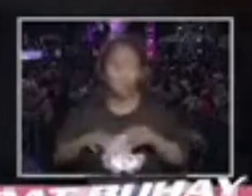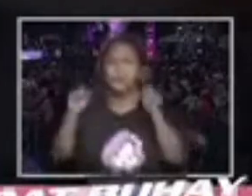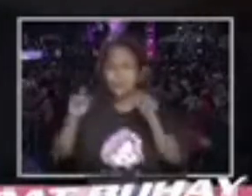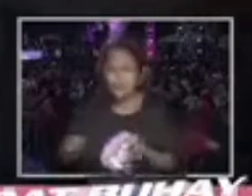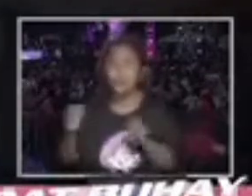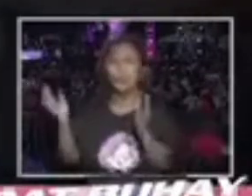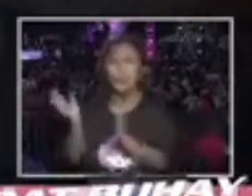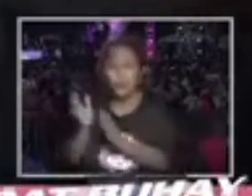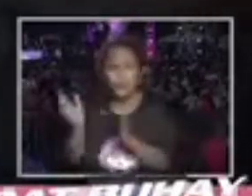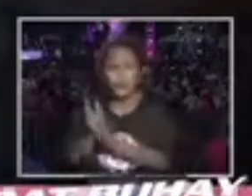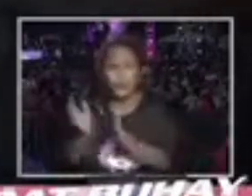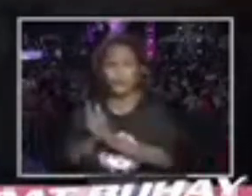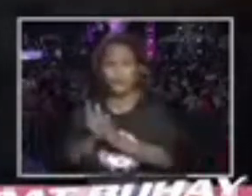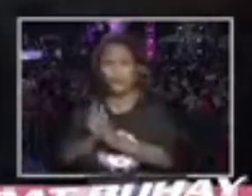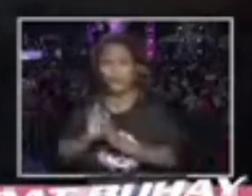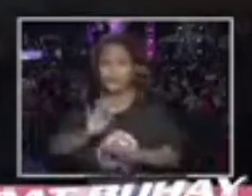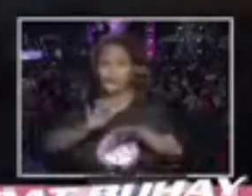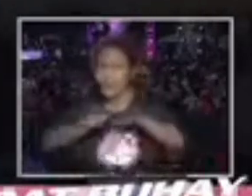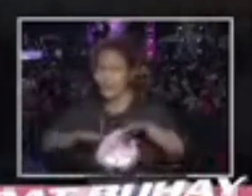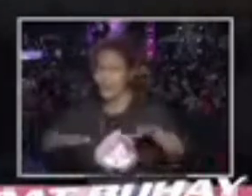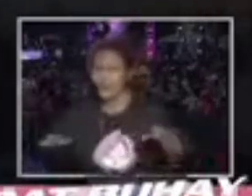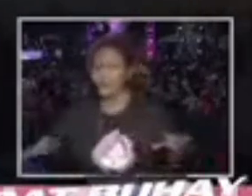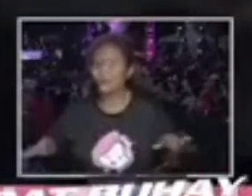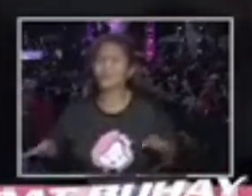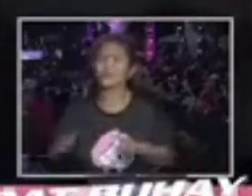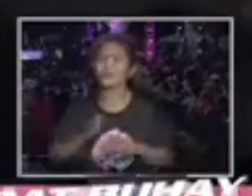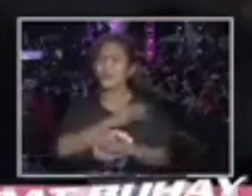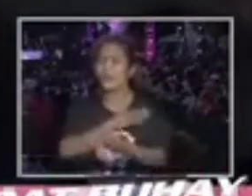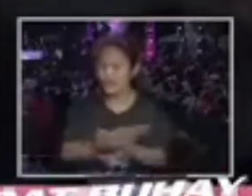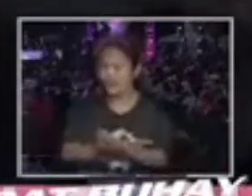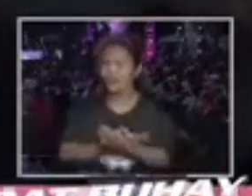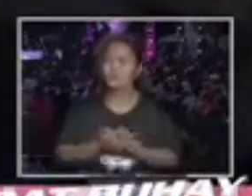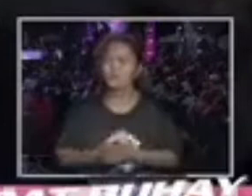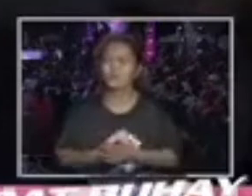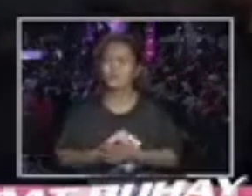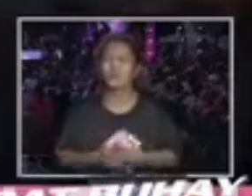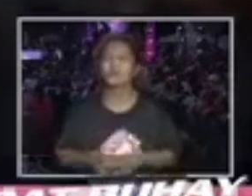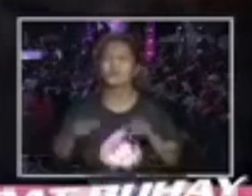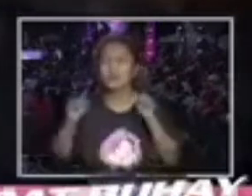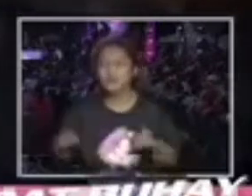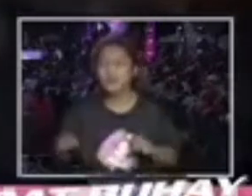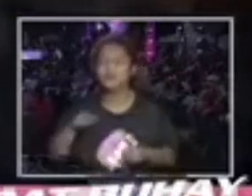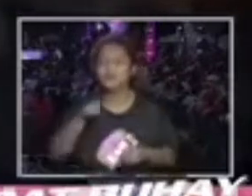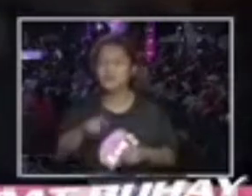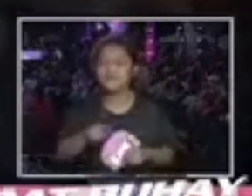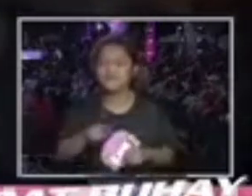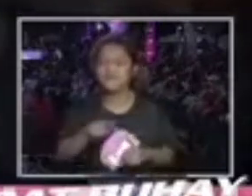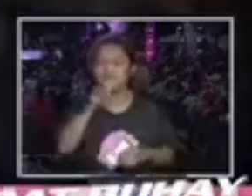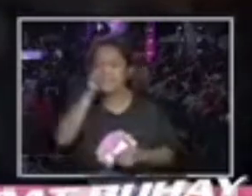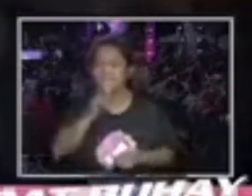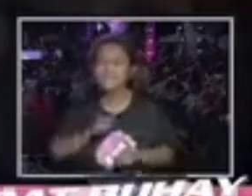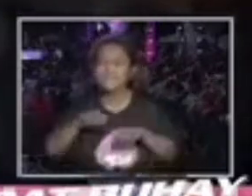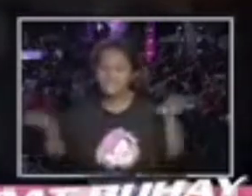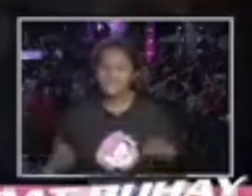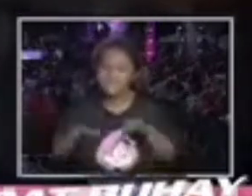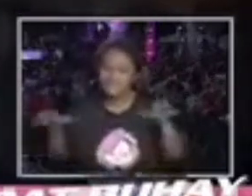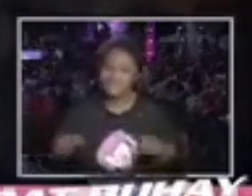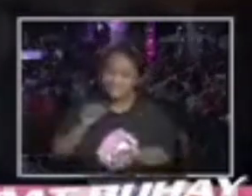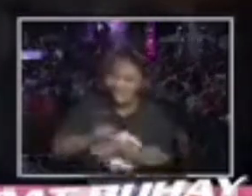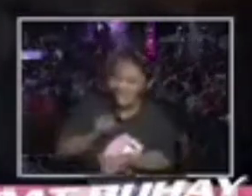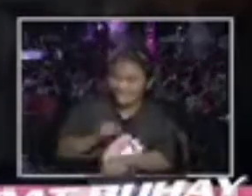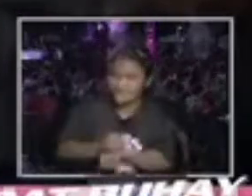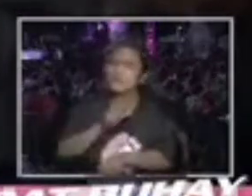makakapag-aral ang kanyang mga anak, kung saan kung magbanat ka ng buto, makakaipon ka,